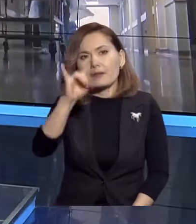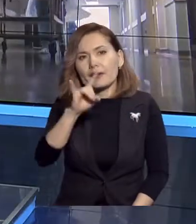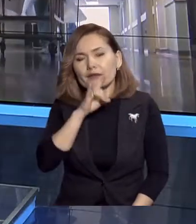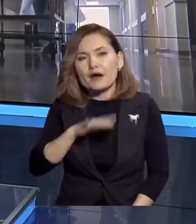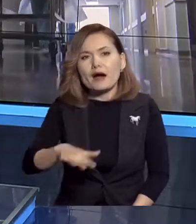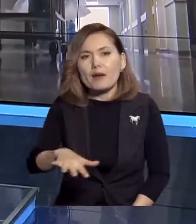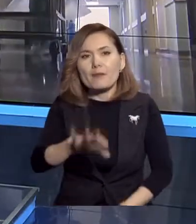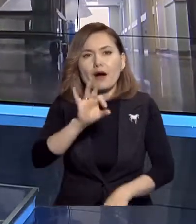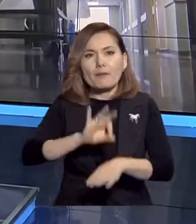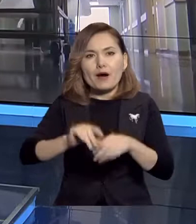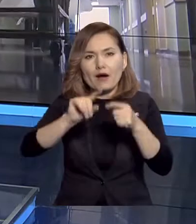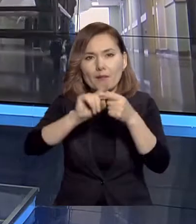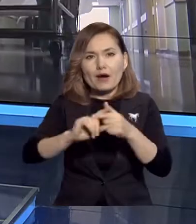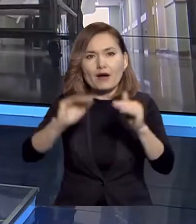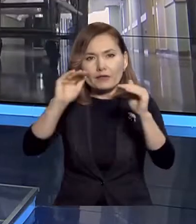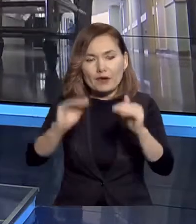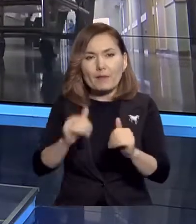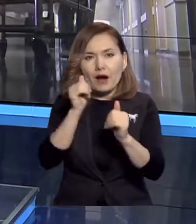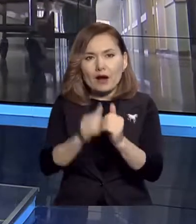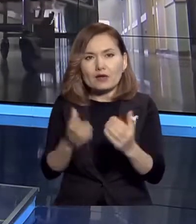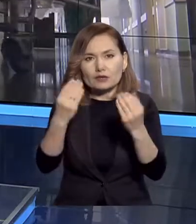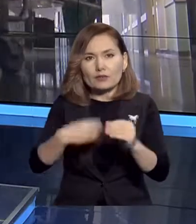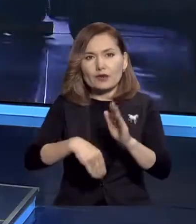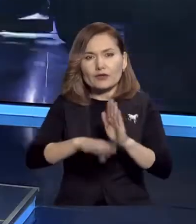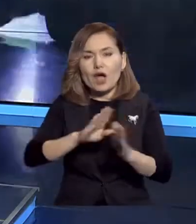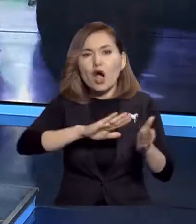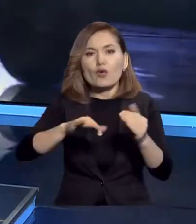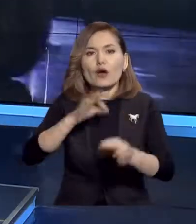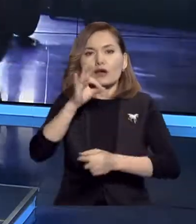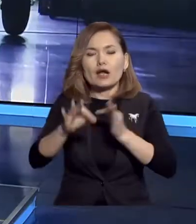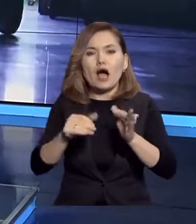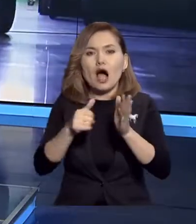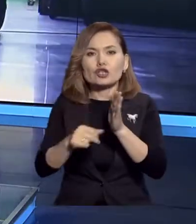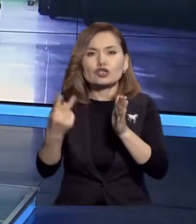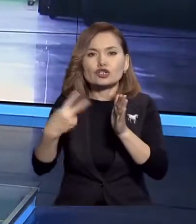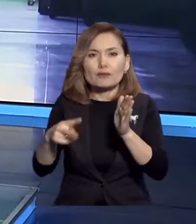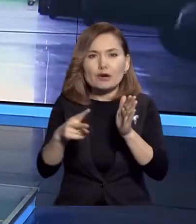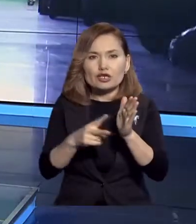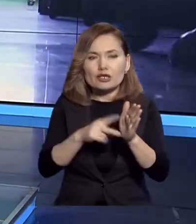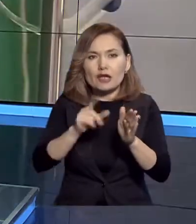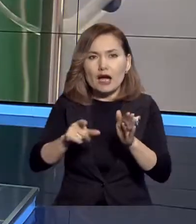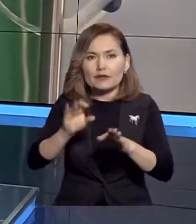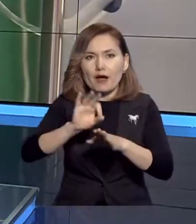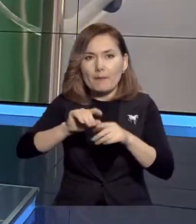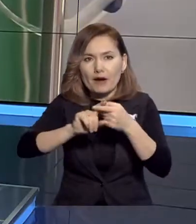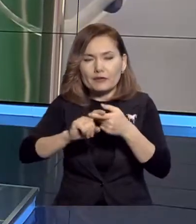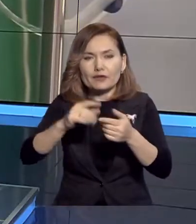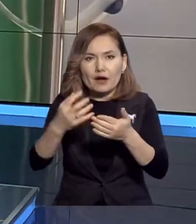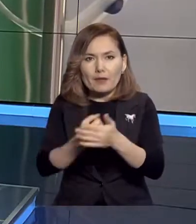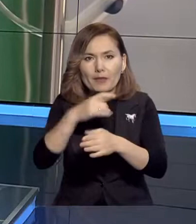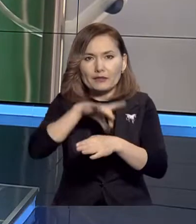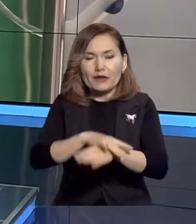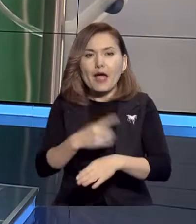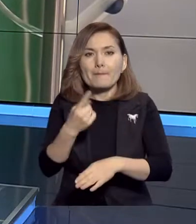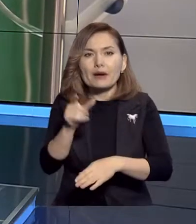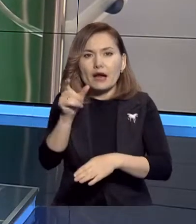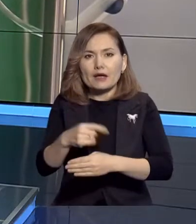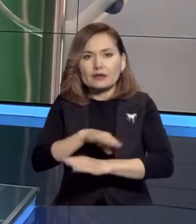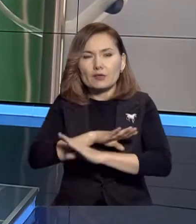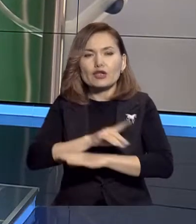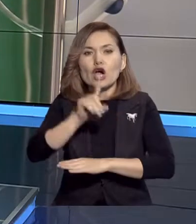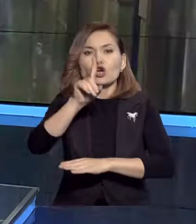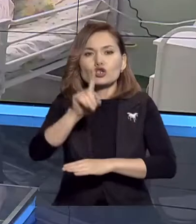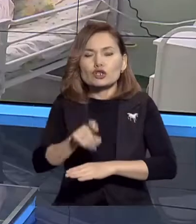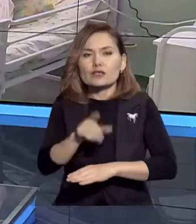Елімізде эпидахуал жақсарып келеді. Өткен тәулікте 627 адамнан коронавирус анықталған, бір адам қайтыс болып, 100